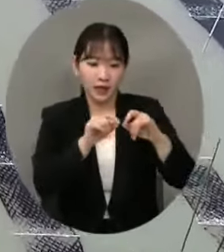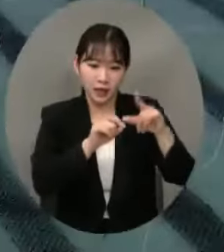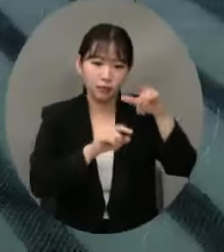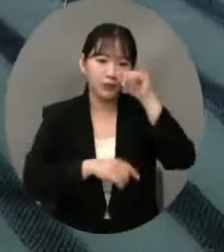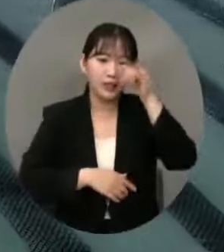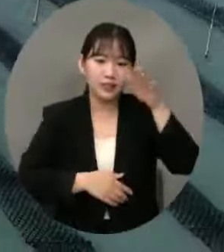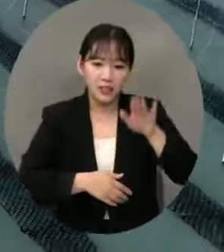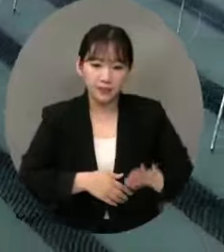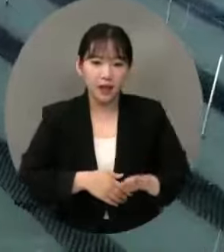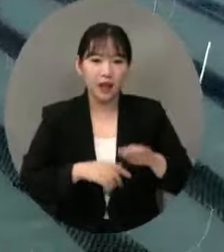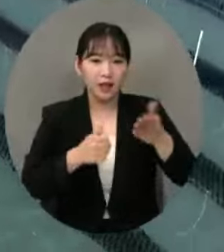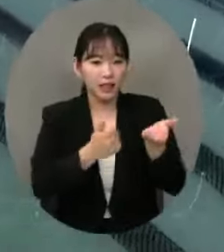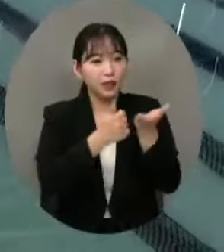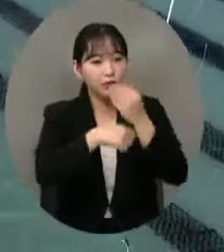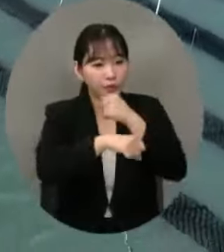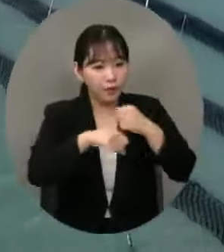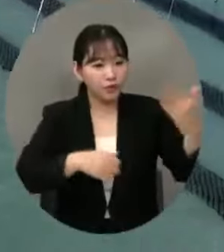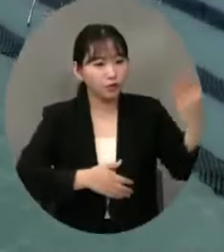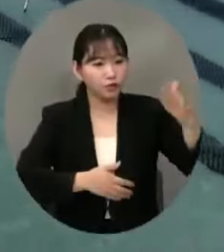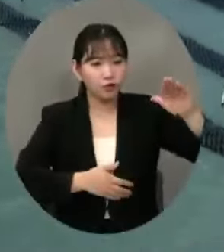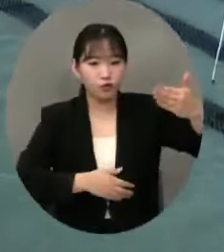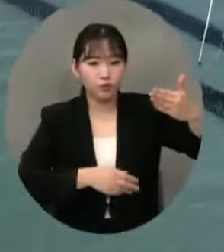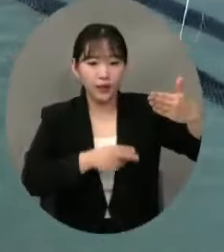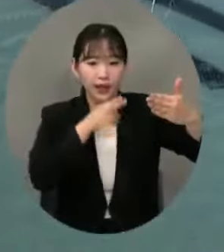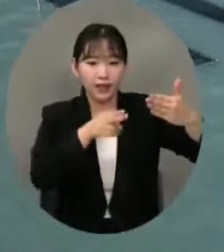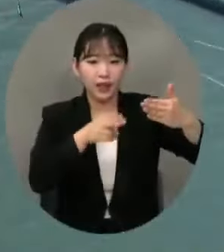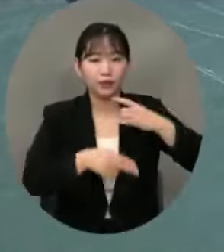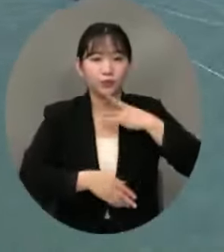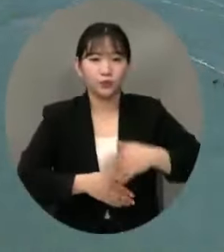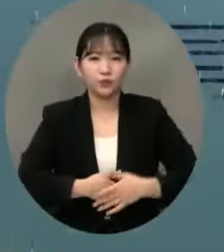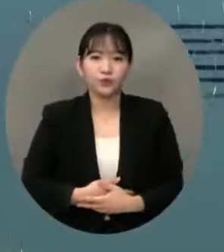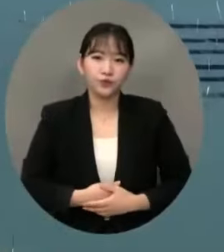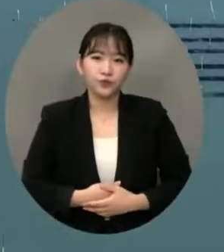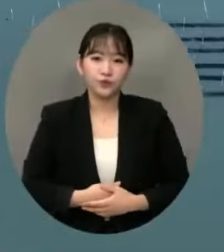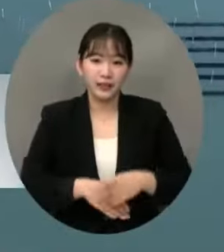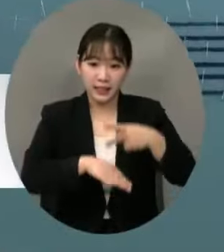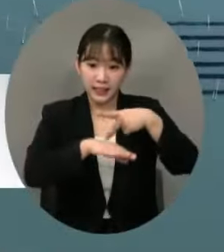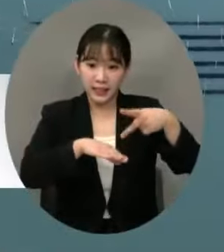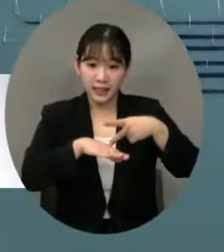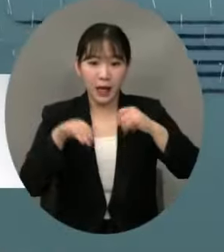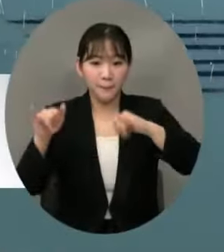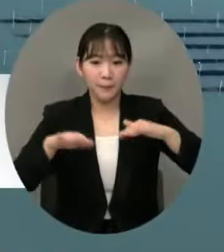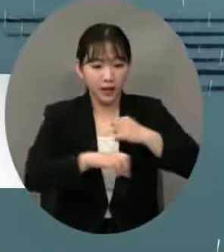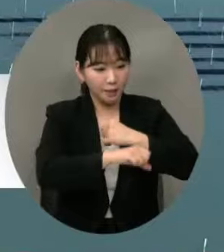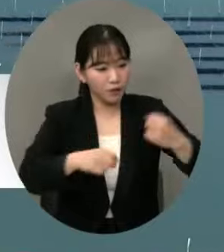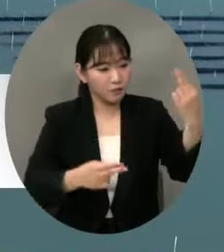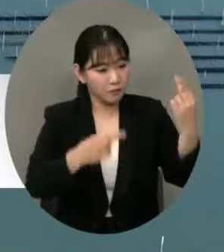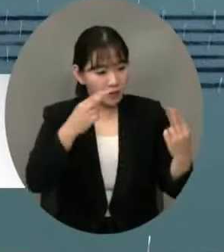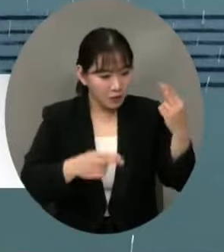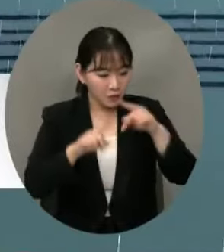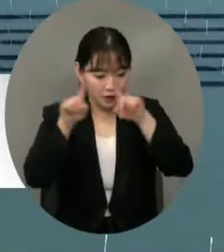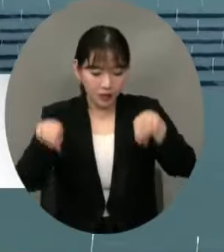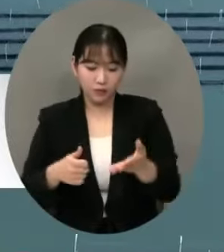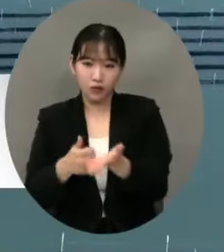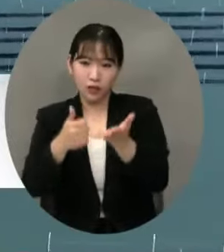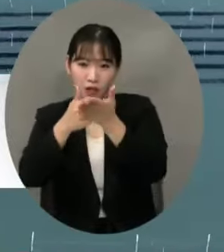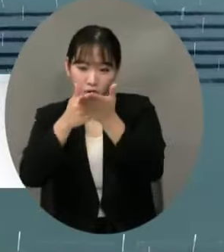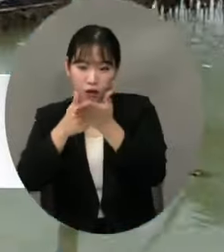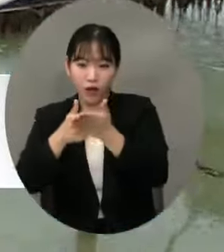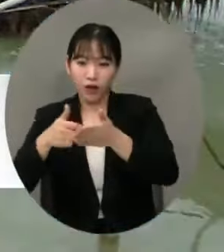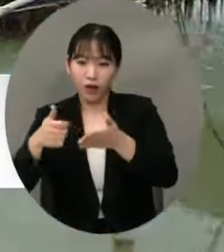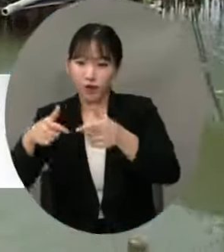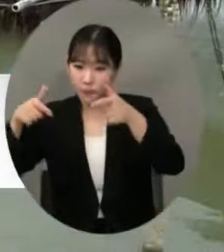있지만 양식 면적은 9,900여 헥타르에 그치고 있습니다. 신안군의 바다 면적 대비 김 양식장 개발